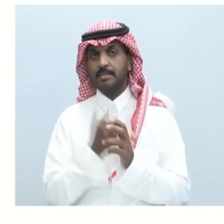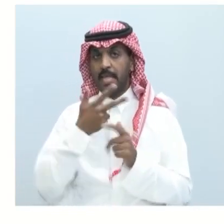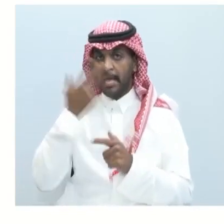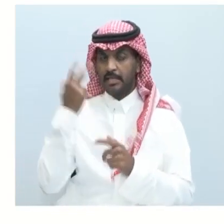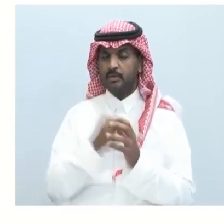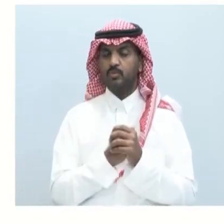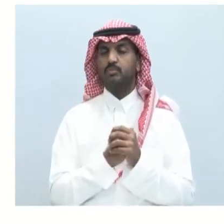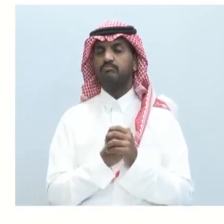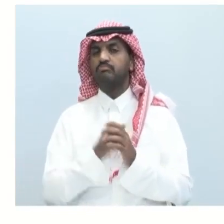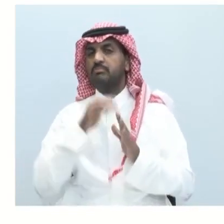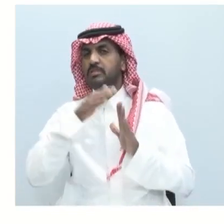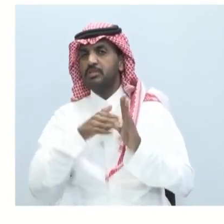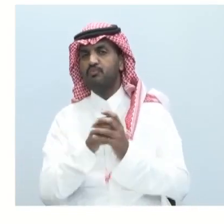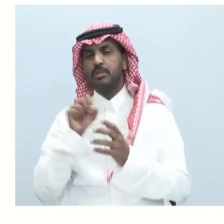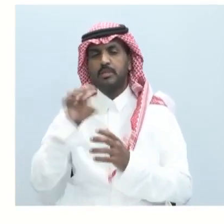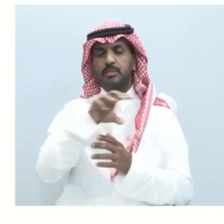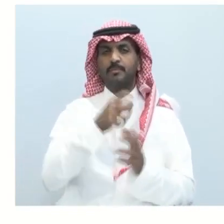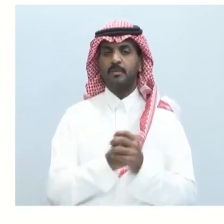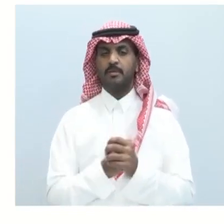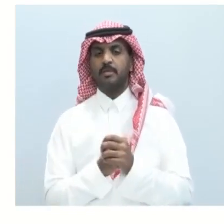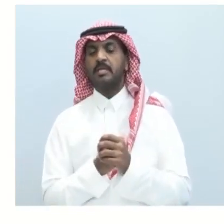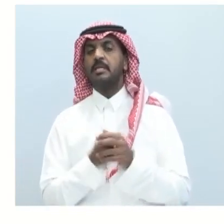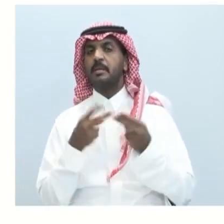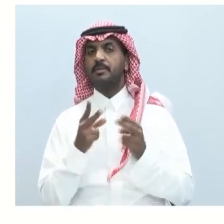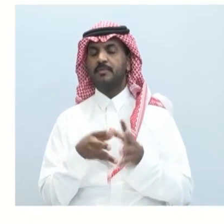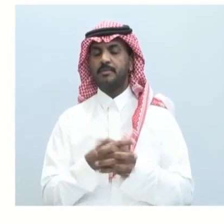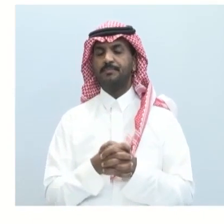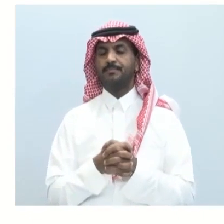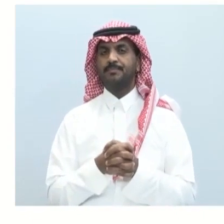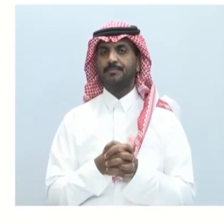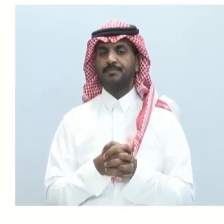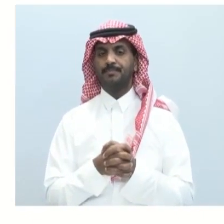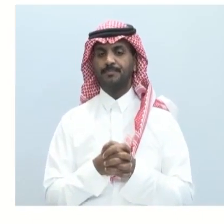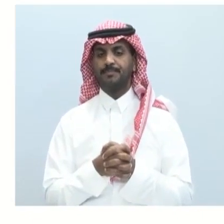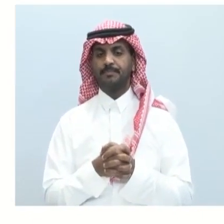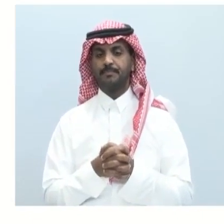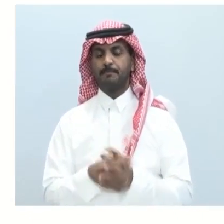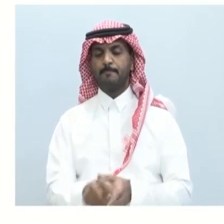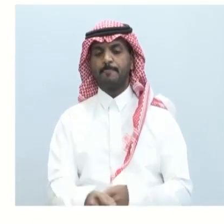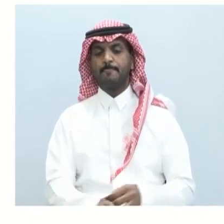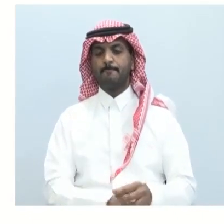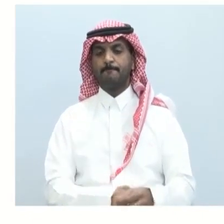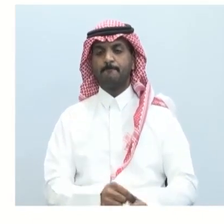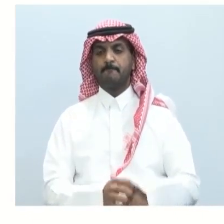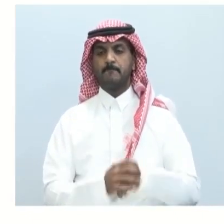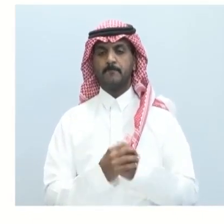التصنيف دعونا ننطلق في درس لهذا اليوم ونتعرف عليه بشكل اكبر